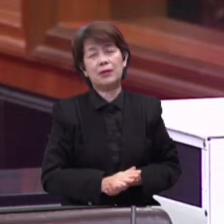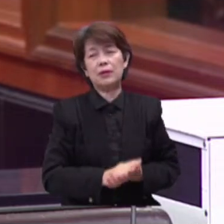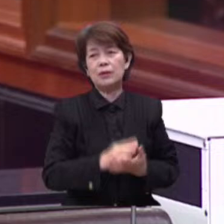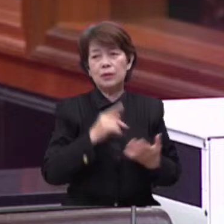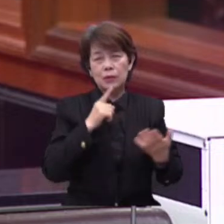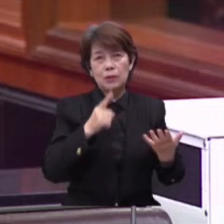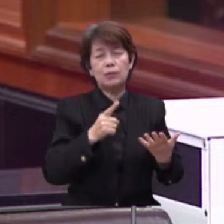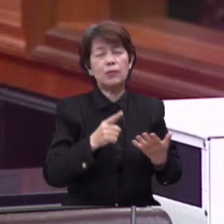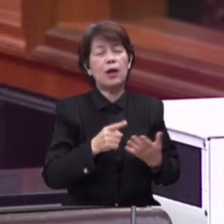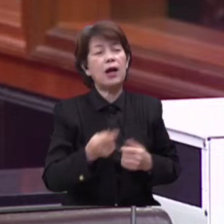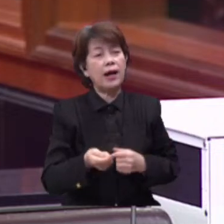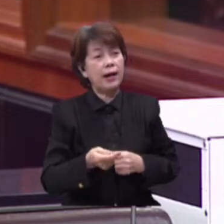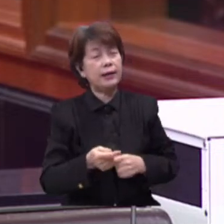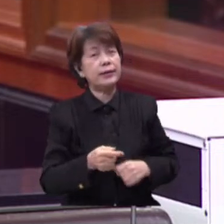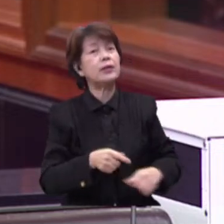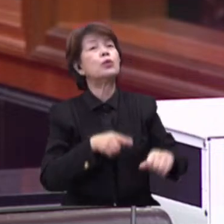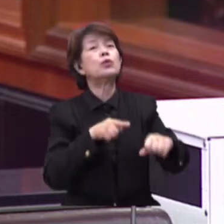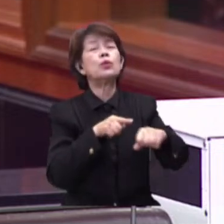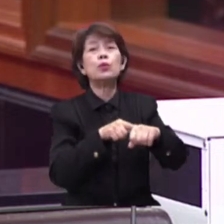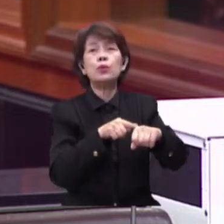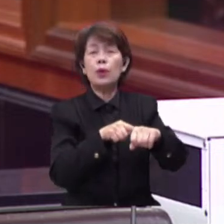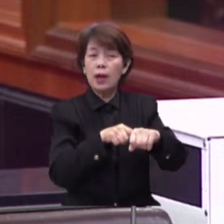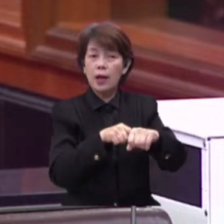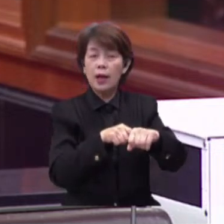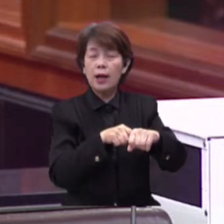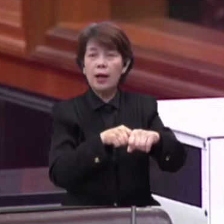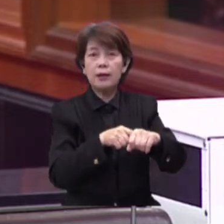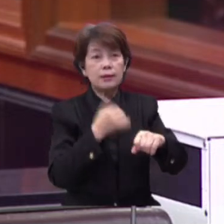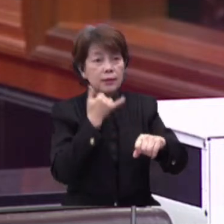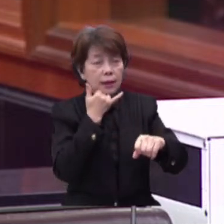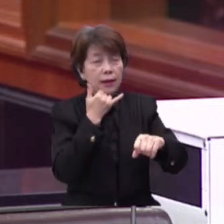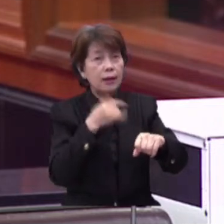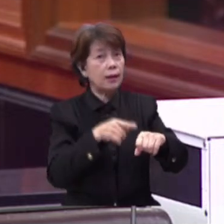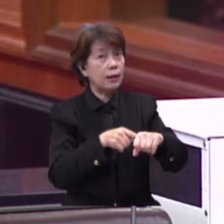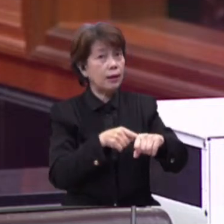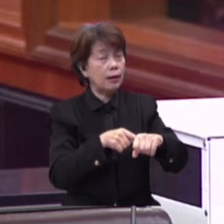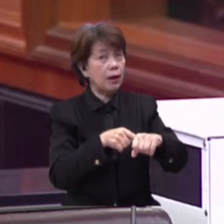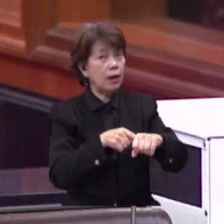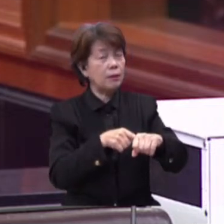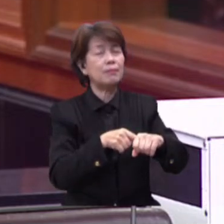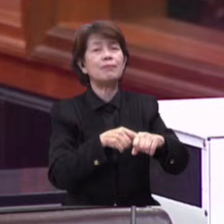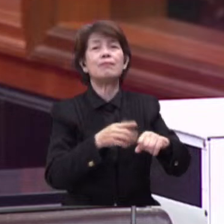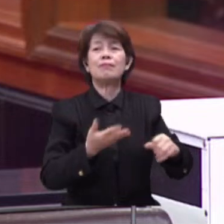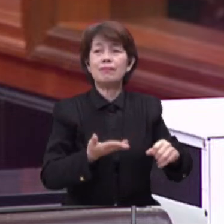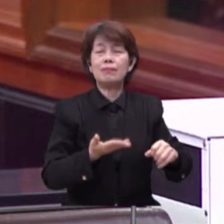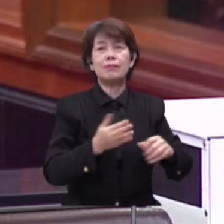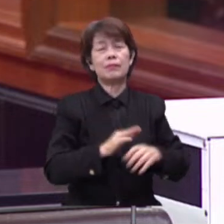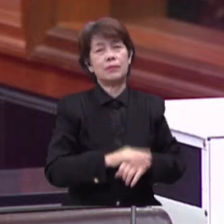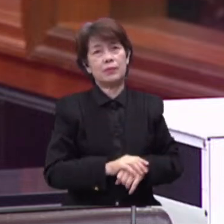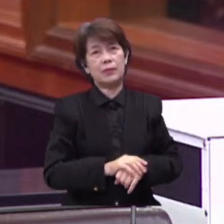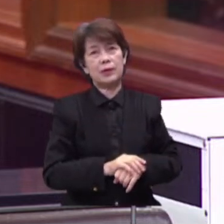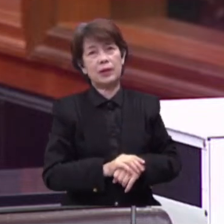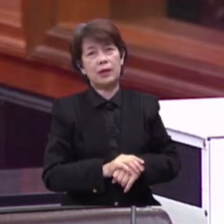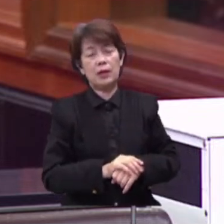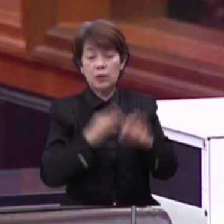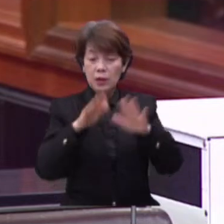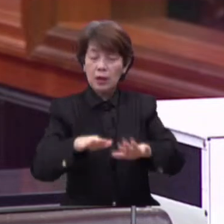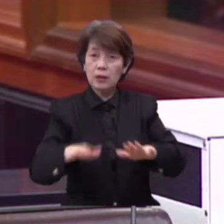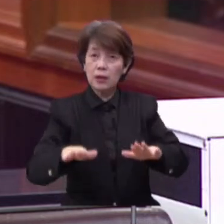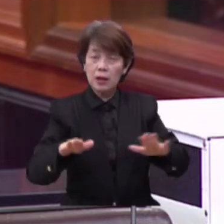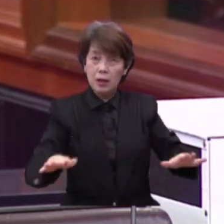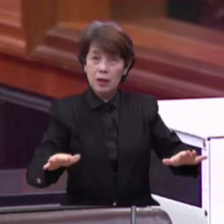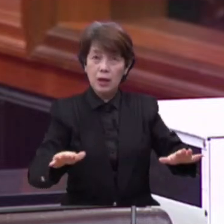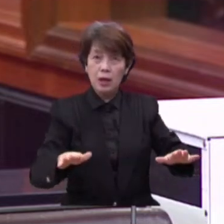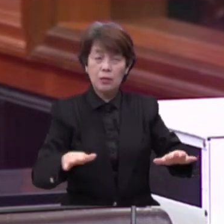tuduhan apa-apa pun Tuhan jinayah jadi yang keduanya apabila seorang itu adalah kanak-kanak dan